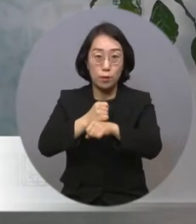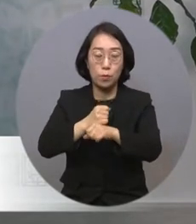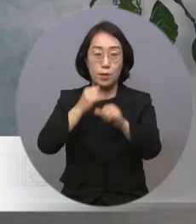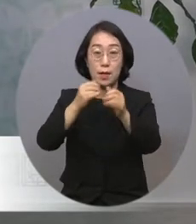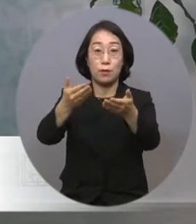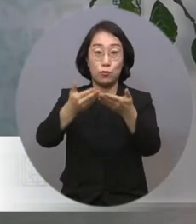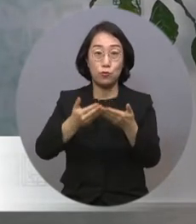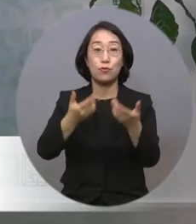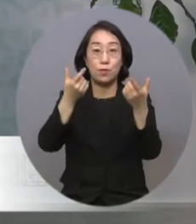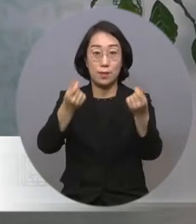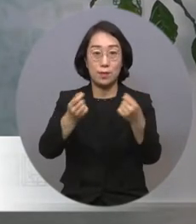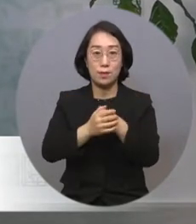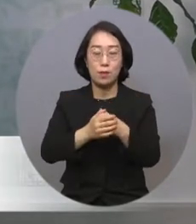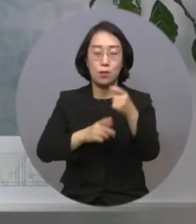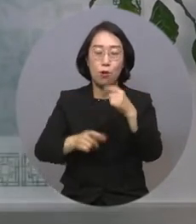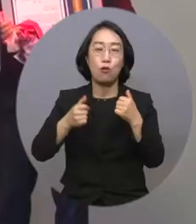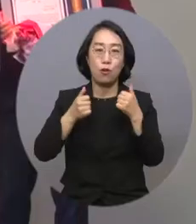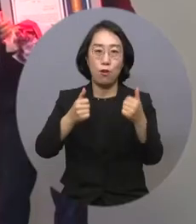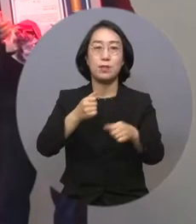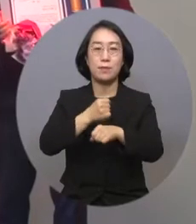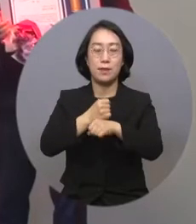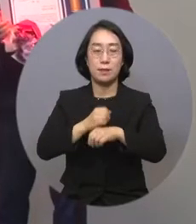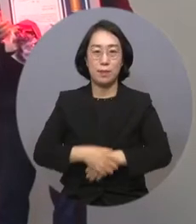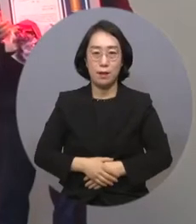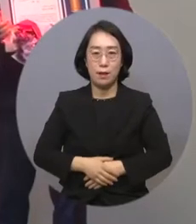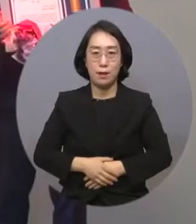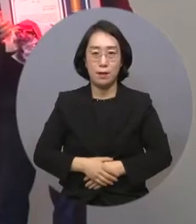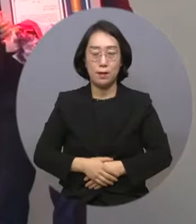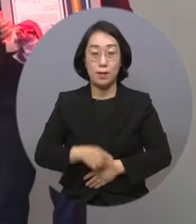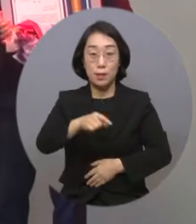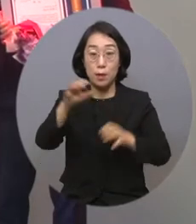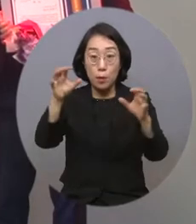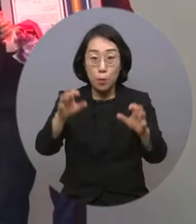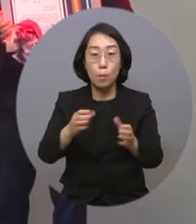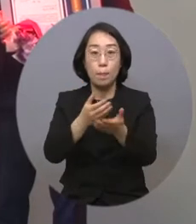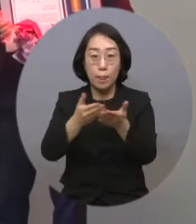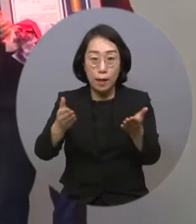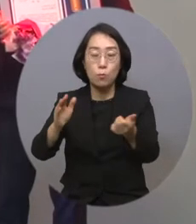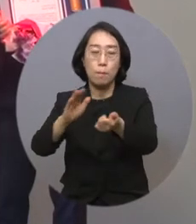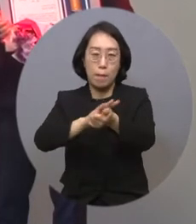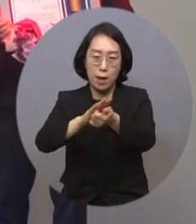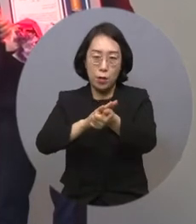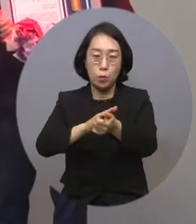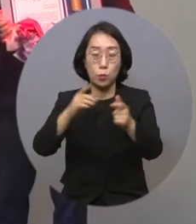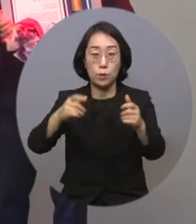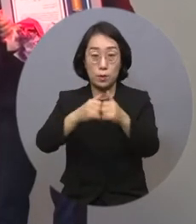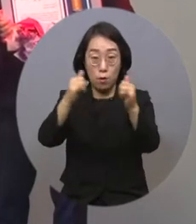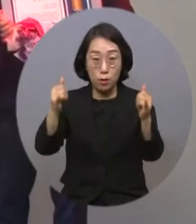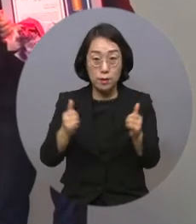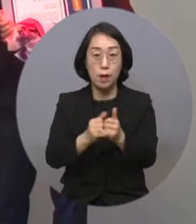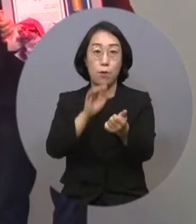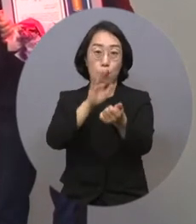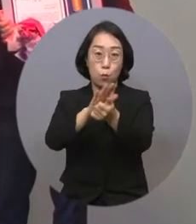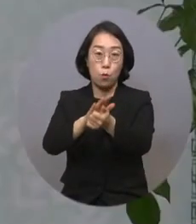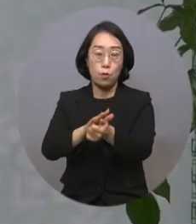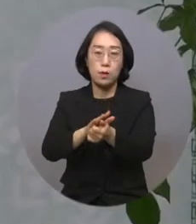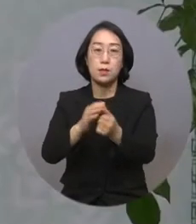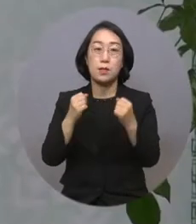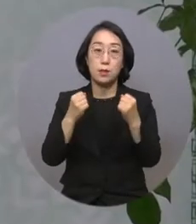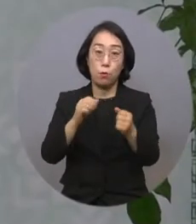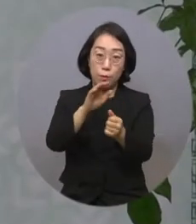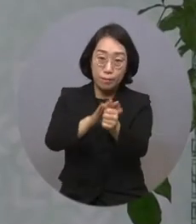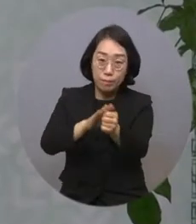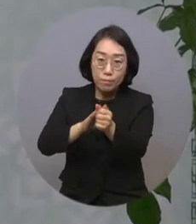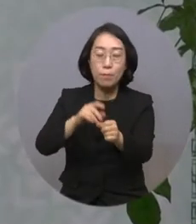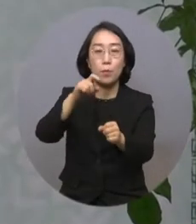상으로 알고 더욱더 열심히 하겠습니다. 복지대상 시상으로 나눔과 배려, 지역사회 공헌을 응원하고 격려해